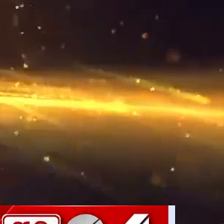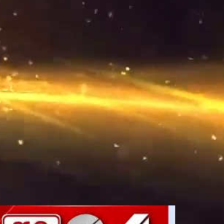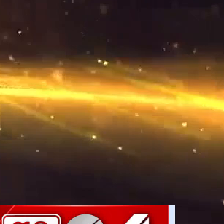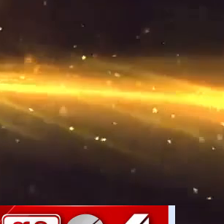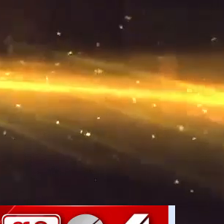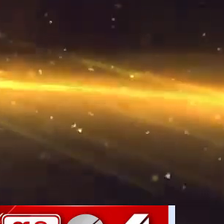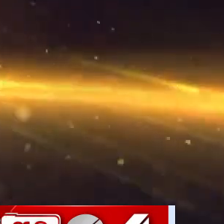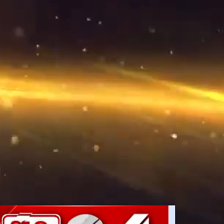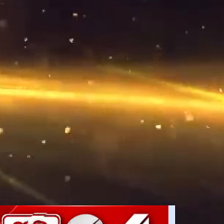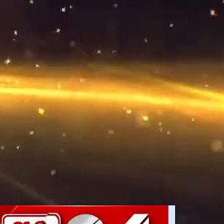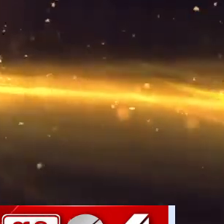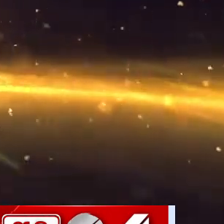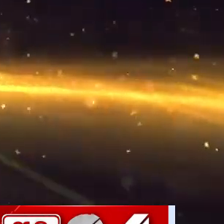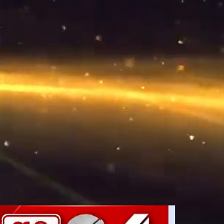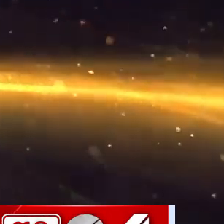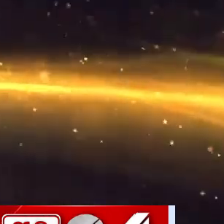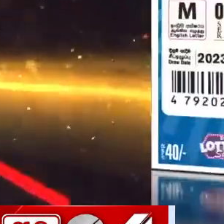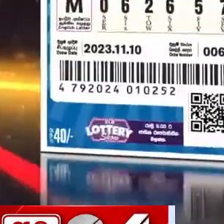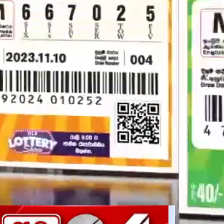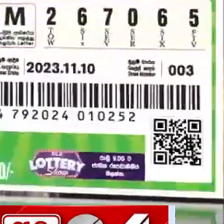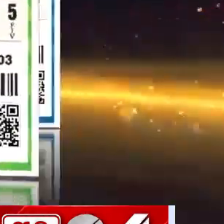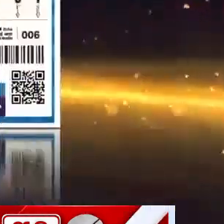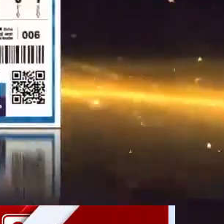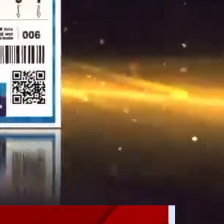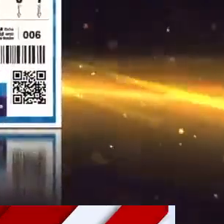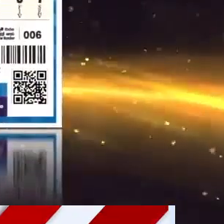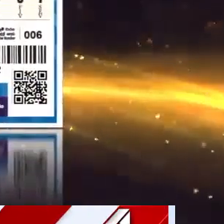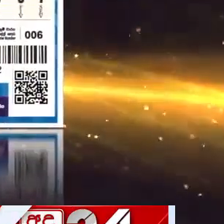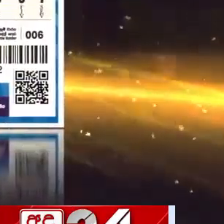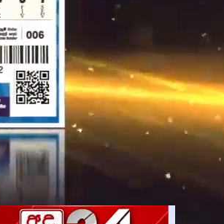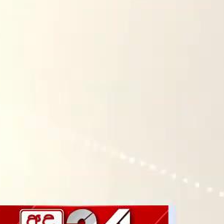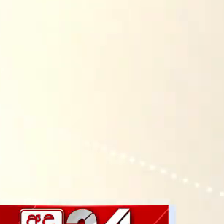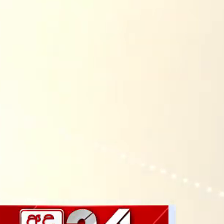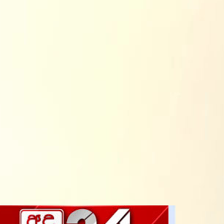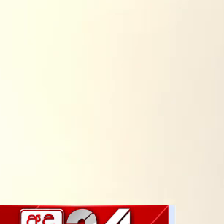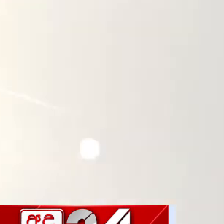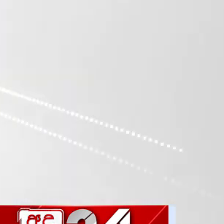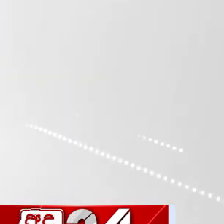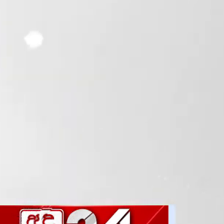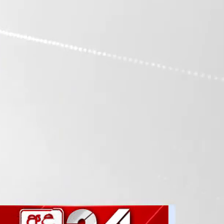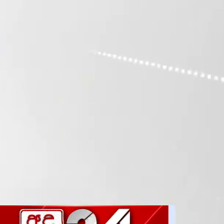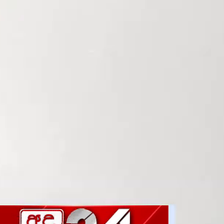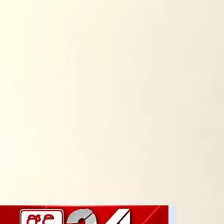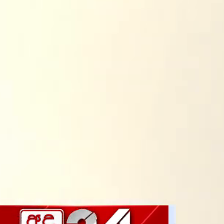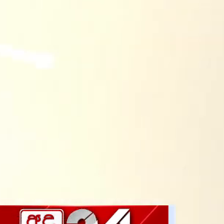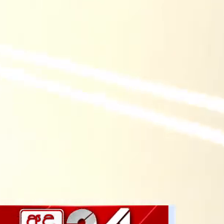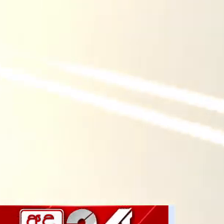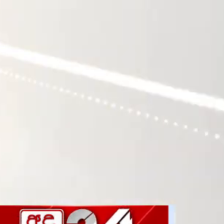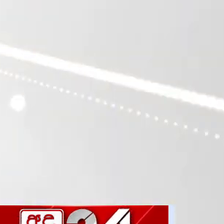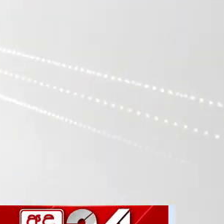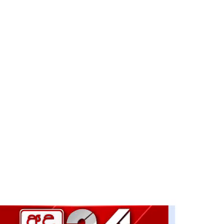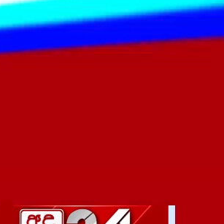සැමට ජය නියත සුපිරි ධන සම්පත අදම ඔබේ ටිකට් පත මිලදී ගන්න ජීවිතජම එළිය කරන